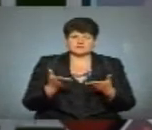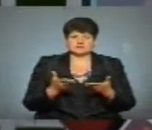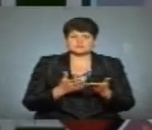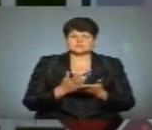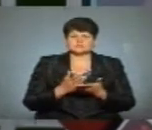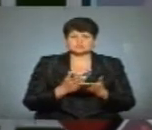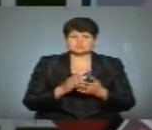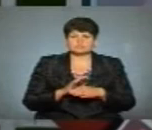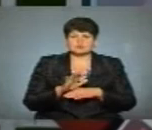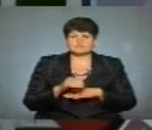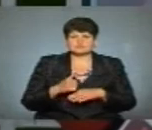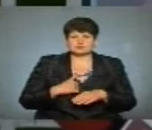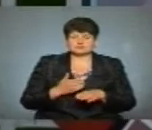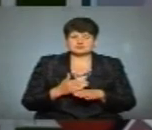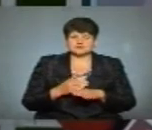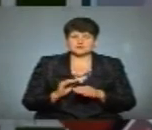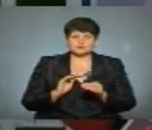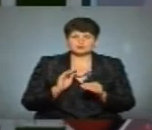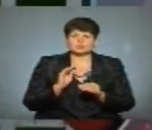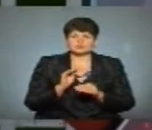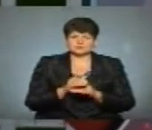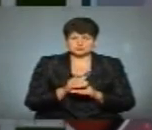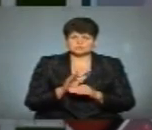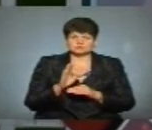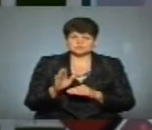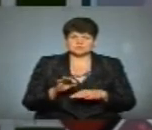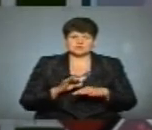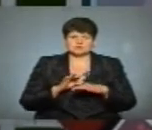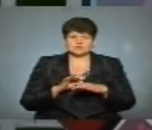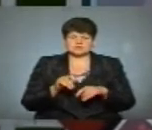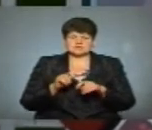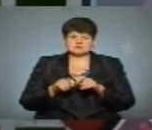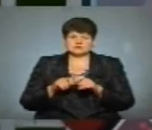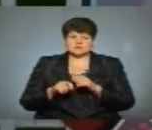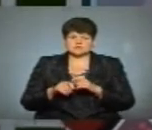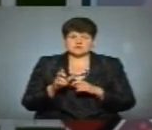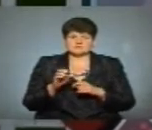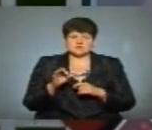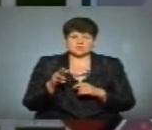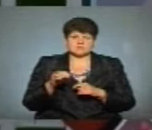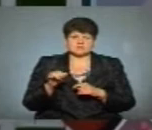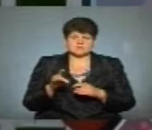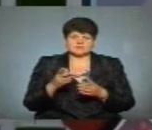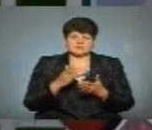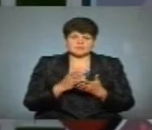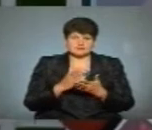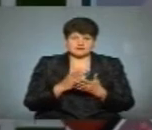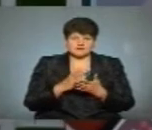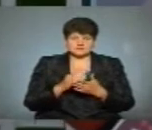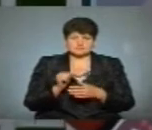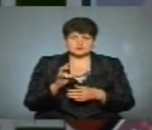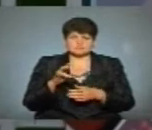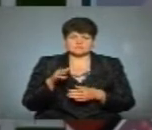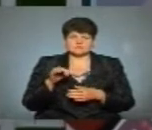відправлені у військові частини, додатково буде проводитись тестування біоматеріалу на наявність